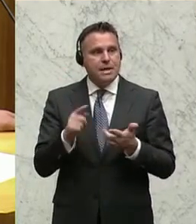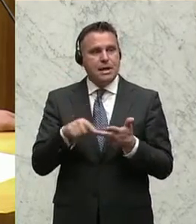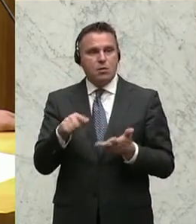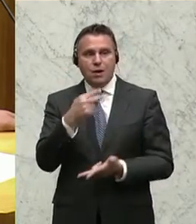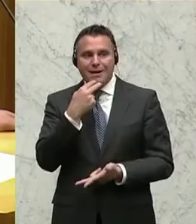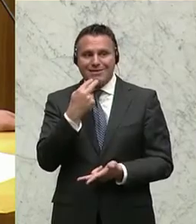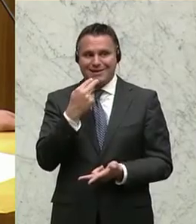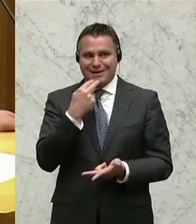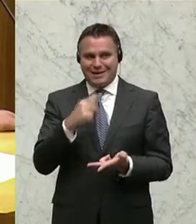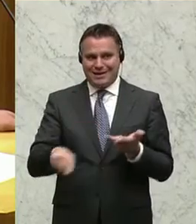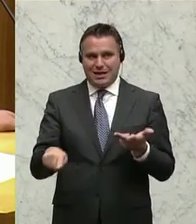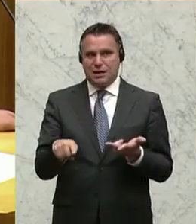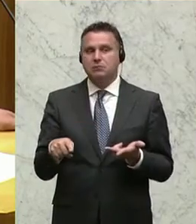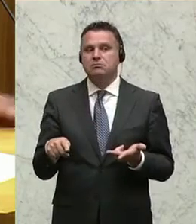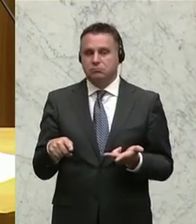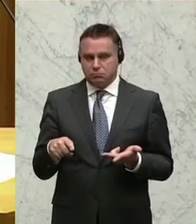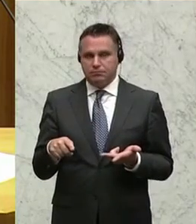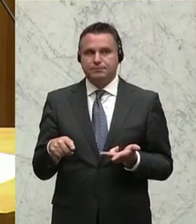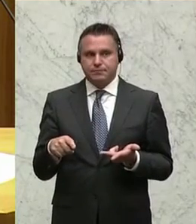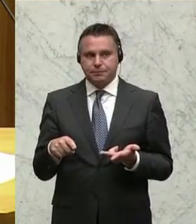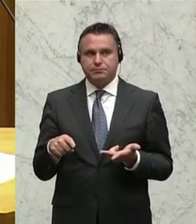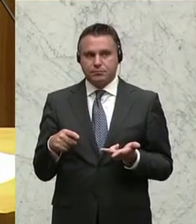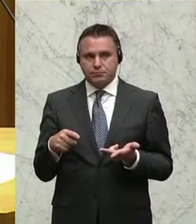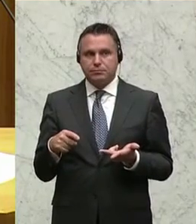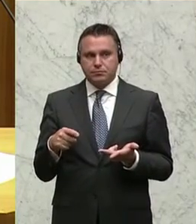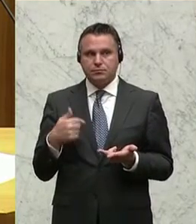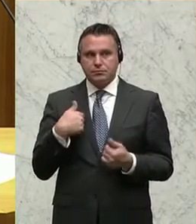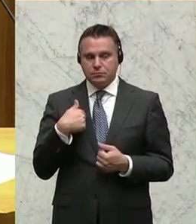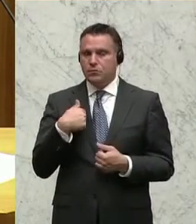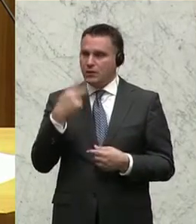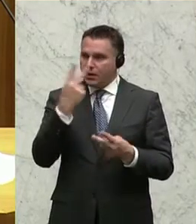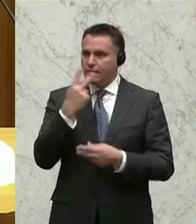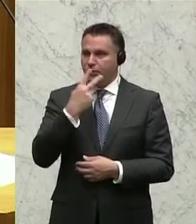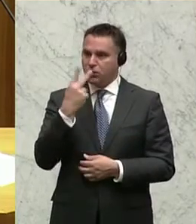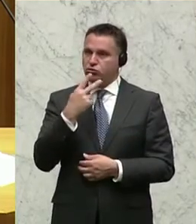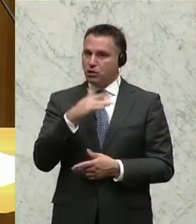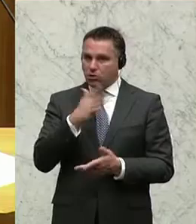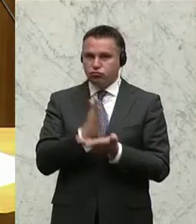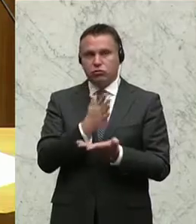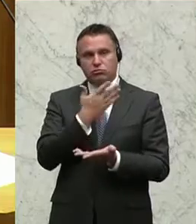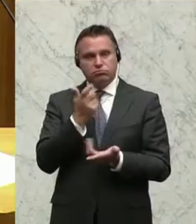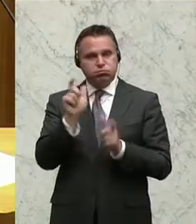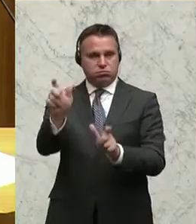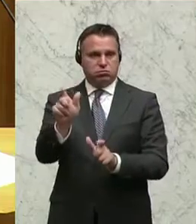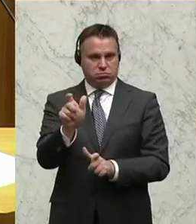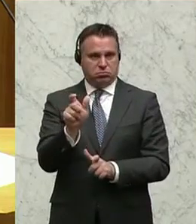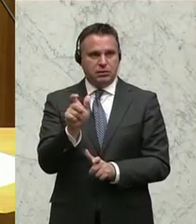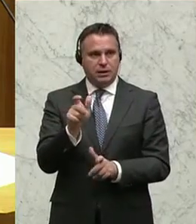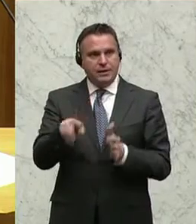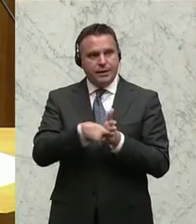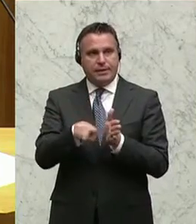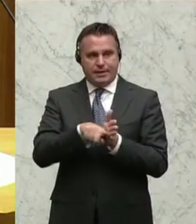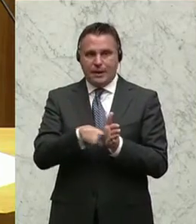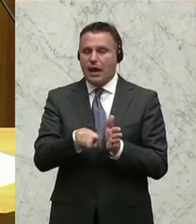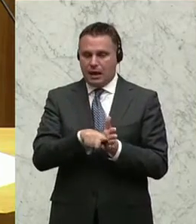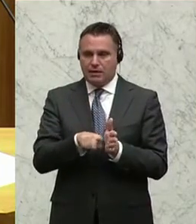die Energie. Also ja, ich verstehe, dass hier große Ressortiments entstehen und dass man auch sehr viel negativ